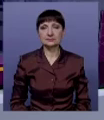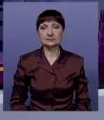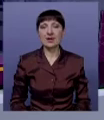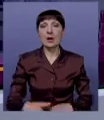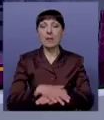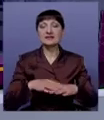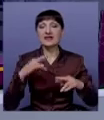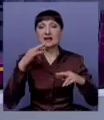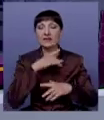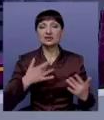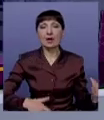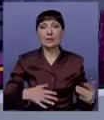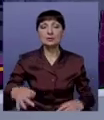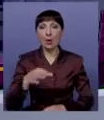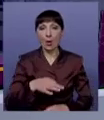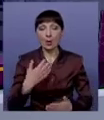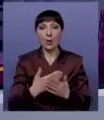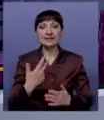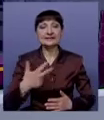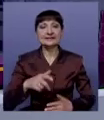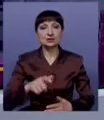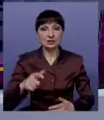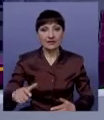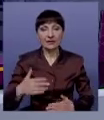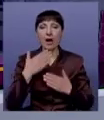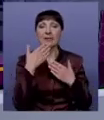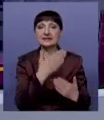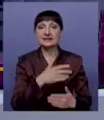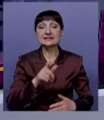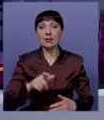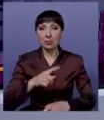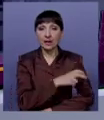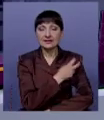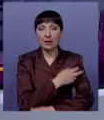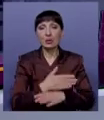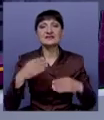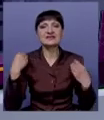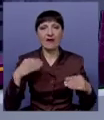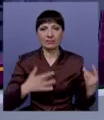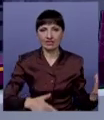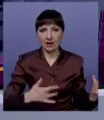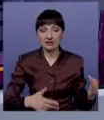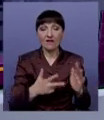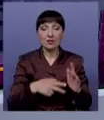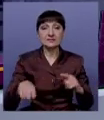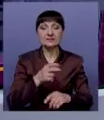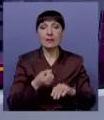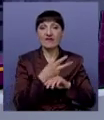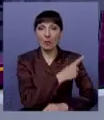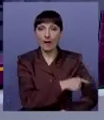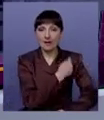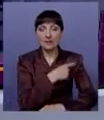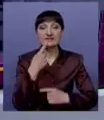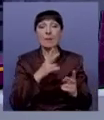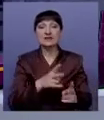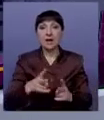массовое отравление жамбылской области около 30 человек обратились к медикам после свадьбы в таразе восемь из них госпитализированы по словам